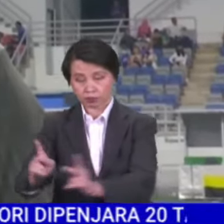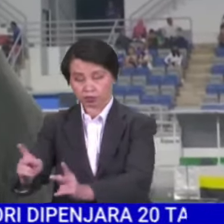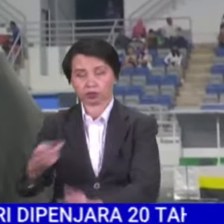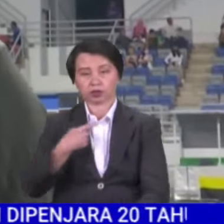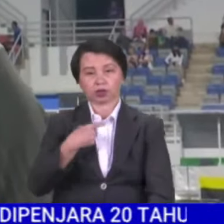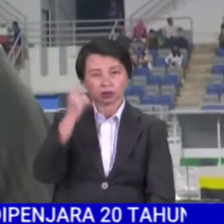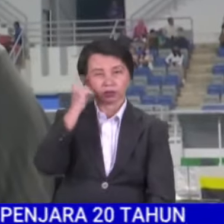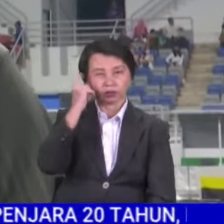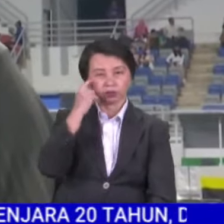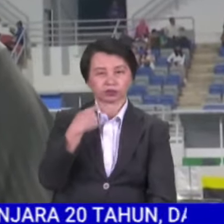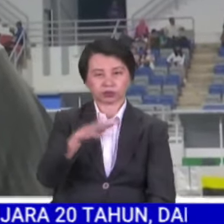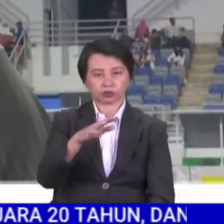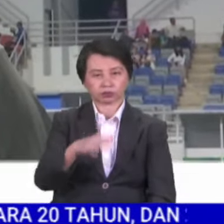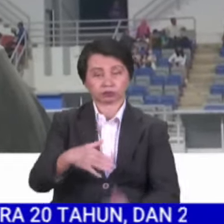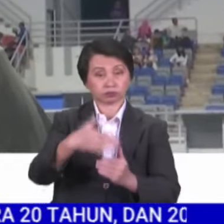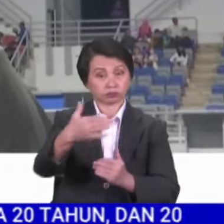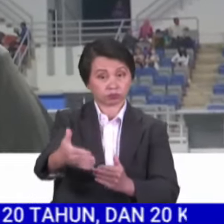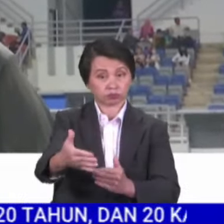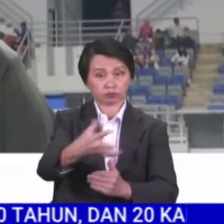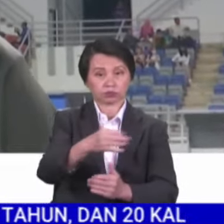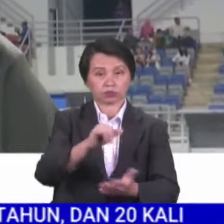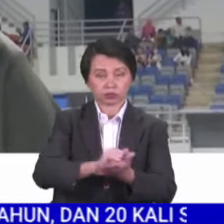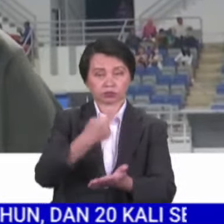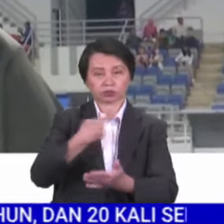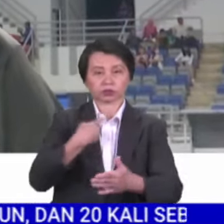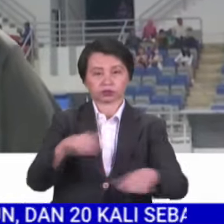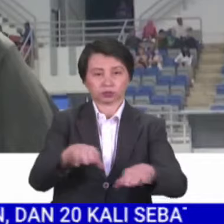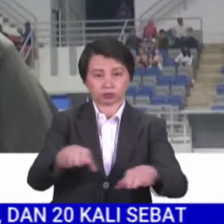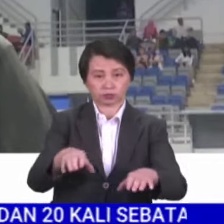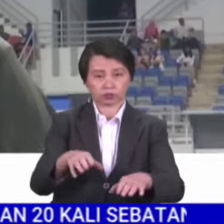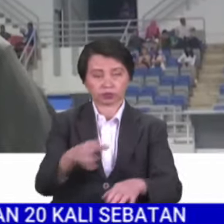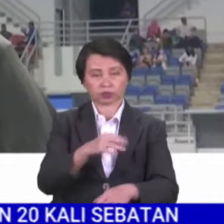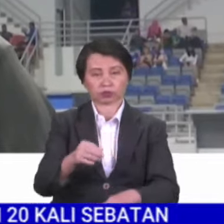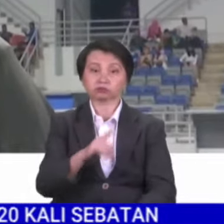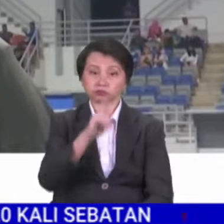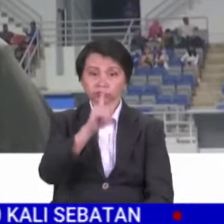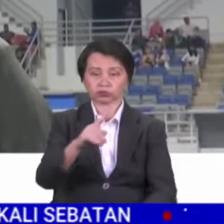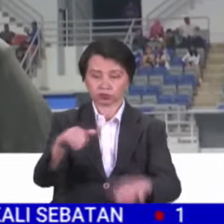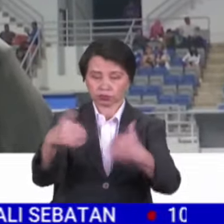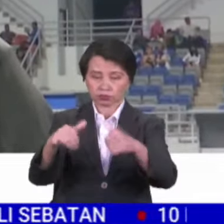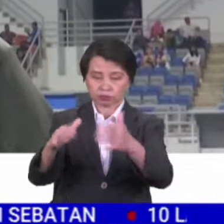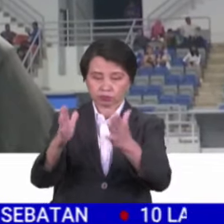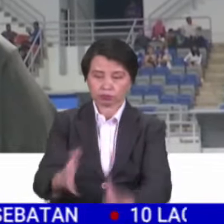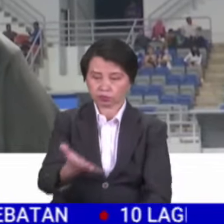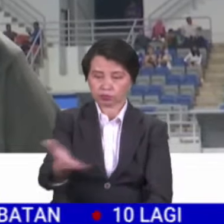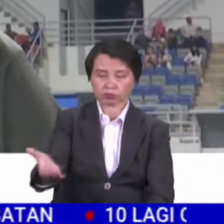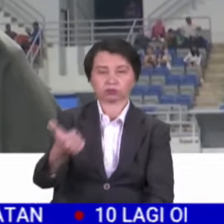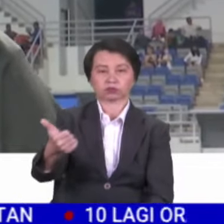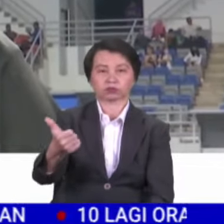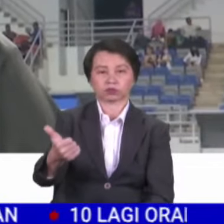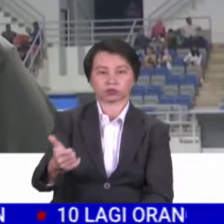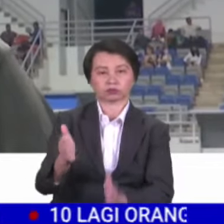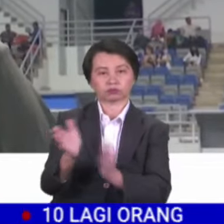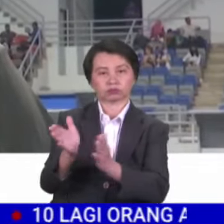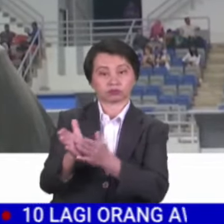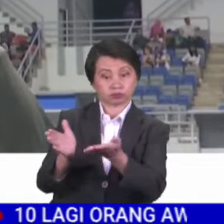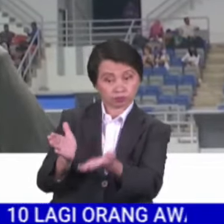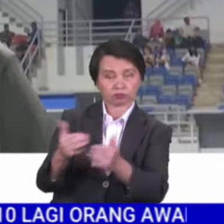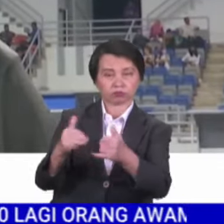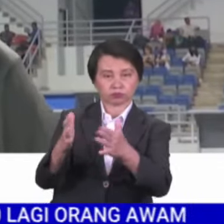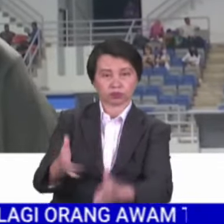kena go for early goals and that's what we did. And of course the players, credit goes to the players lah.